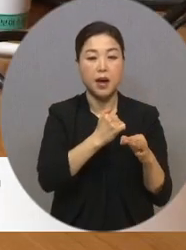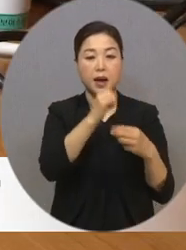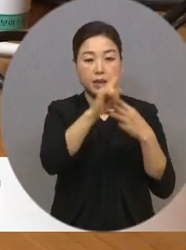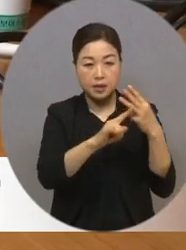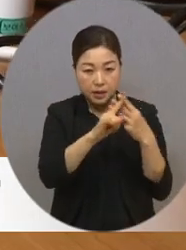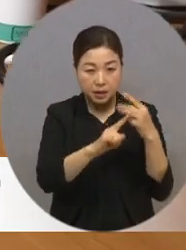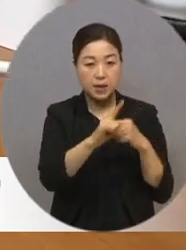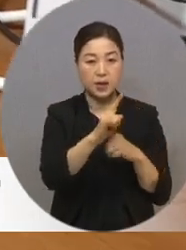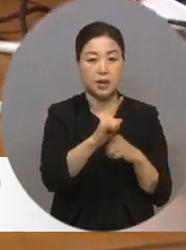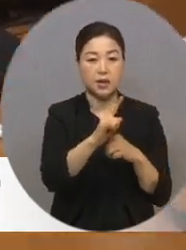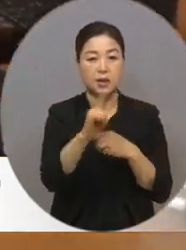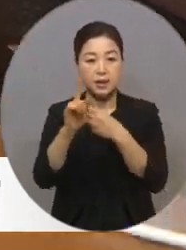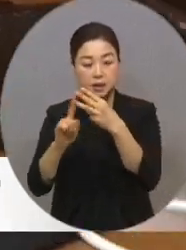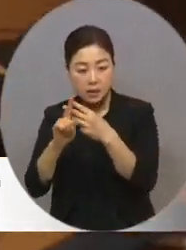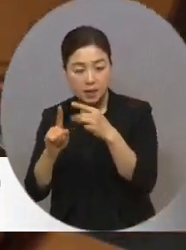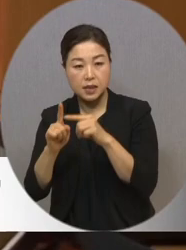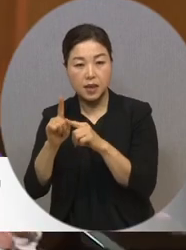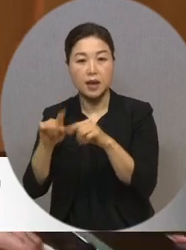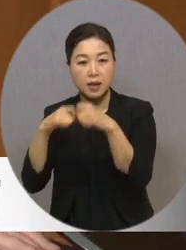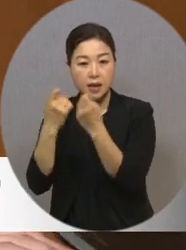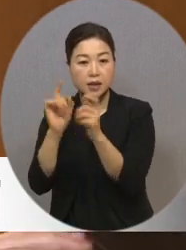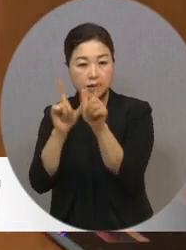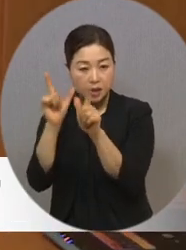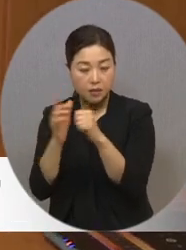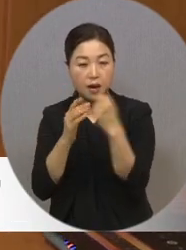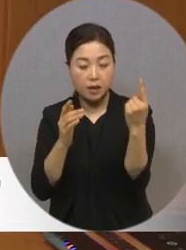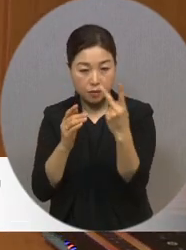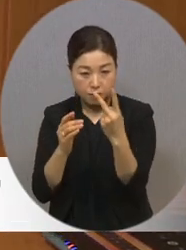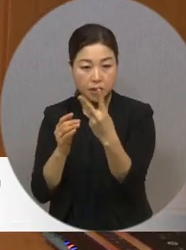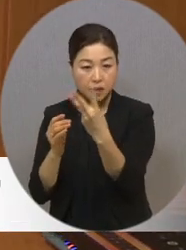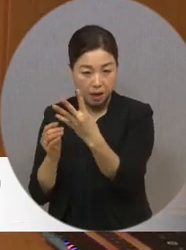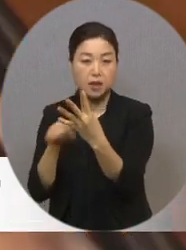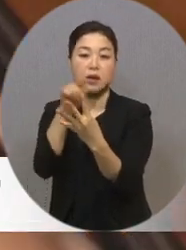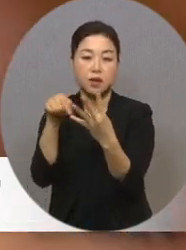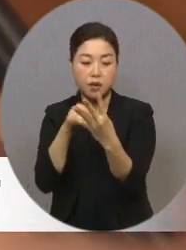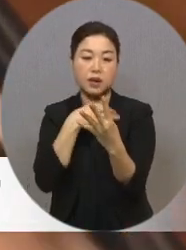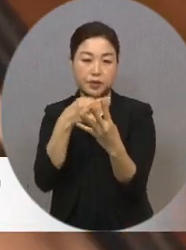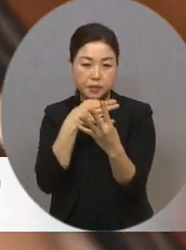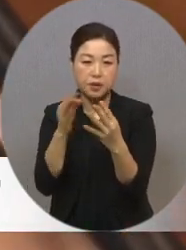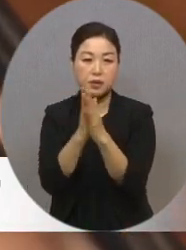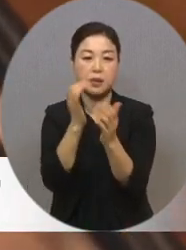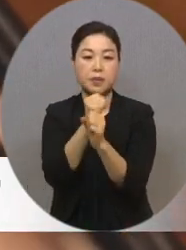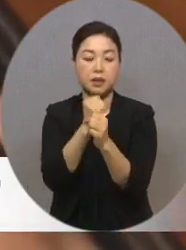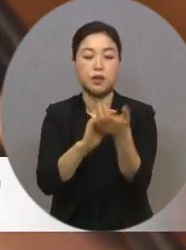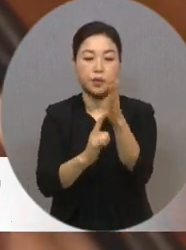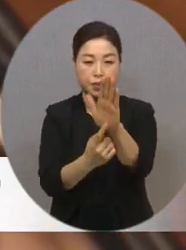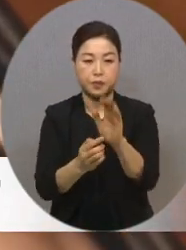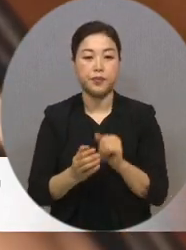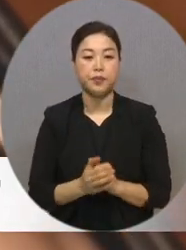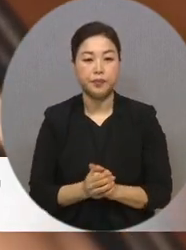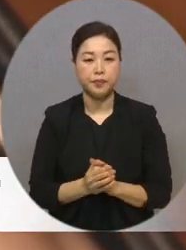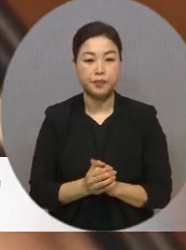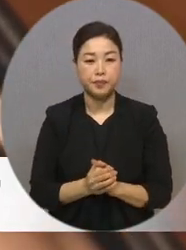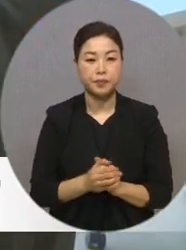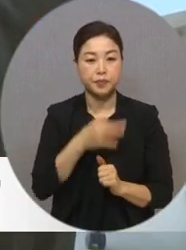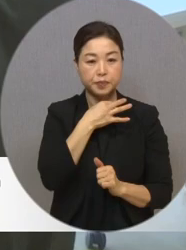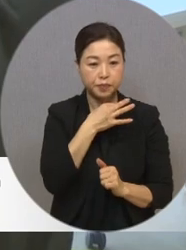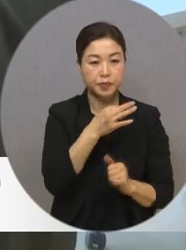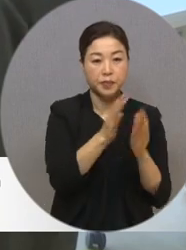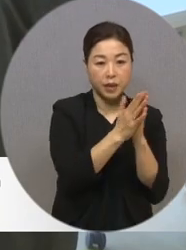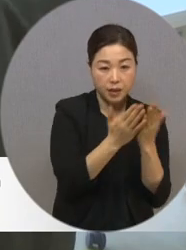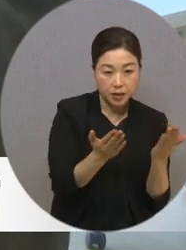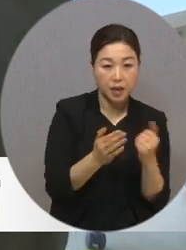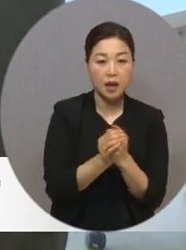사생활 1 2편 등 총 네권의 음성 도서를 공개했습니다이는 온라인 도서관 소리책 모바일